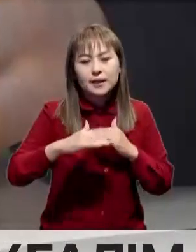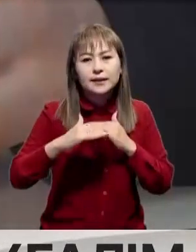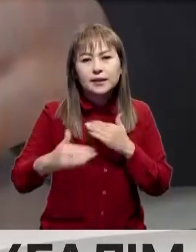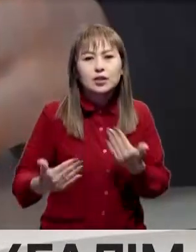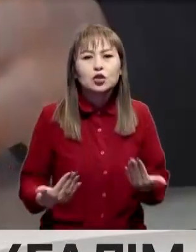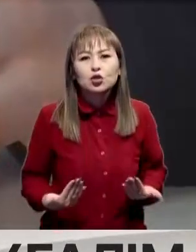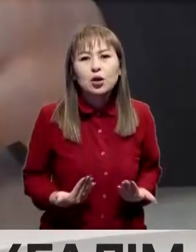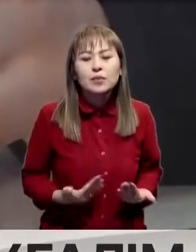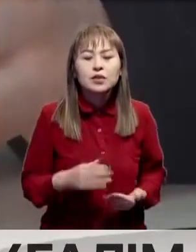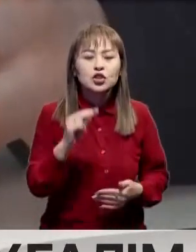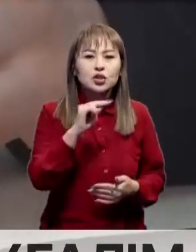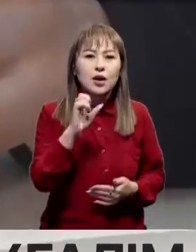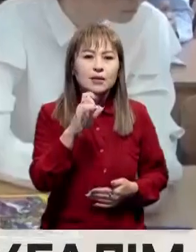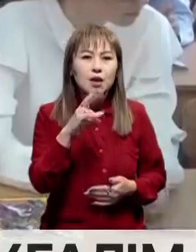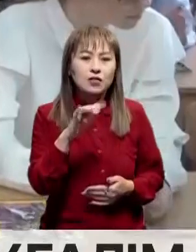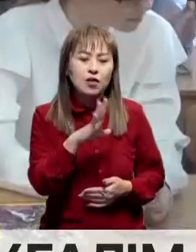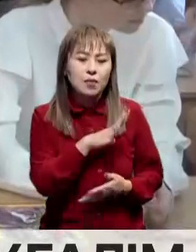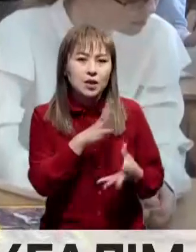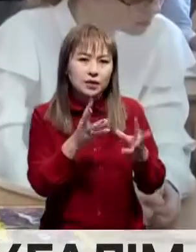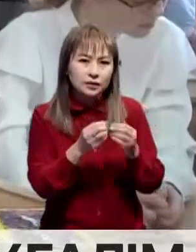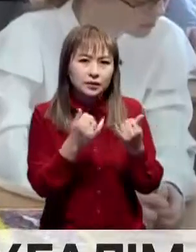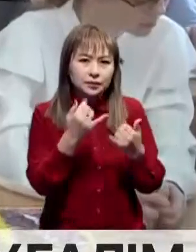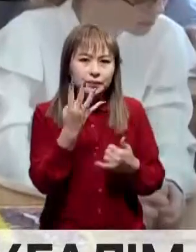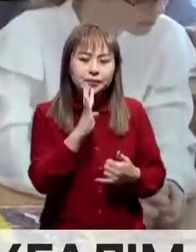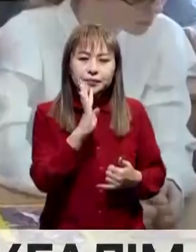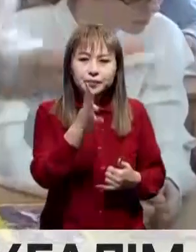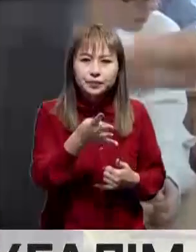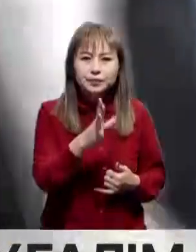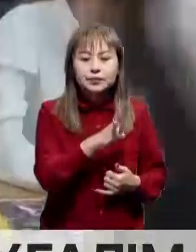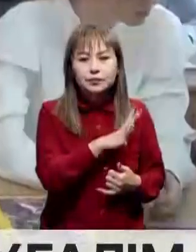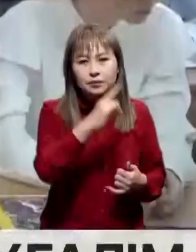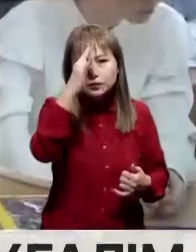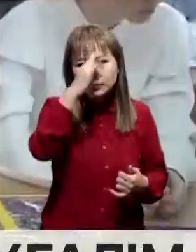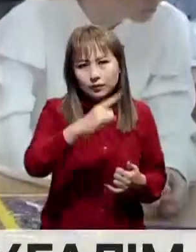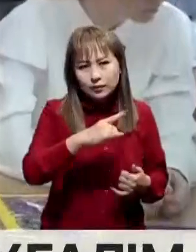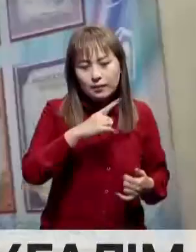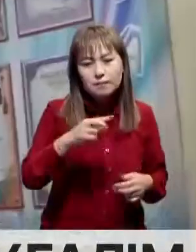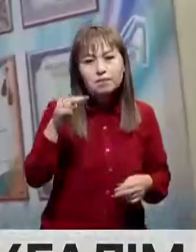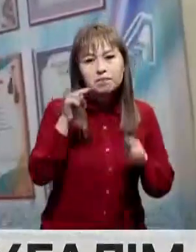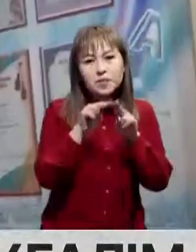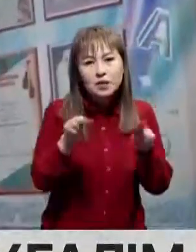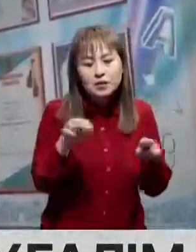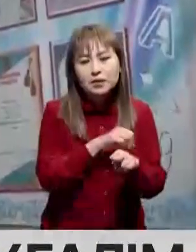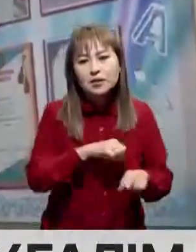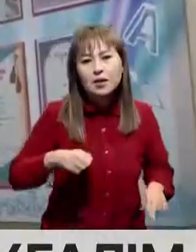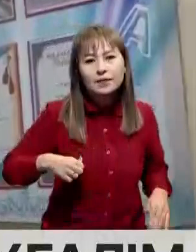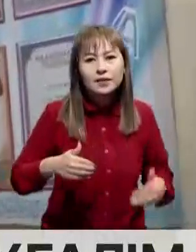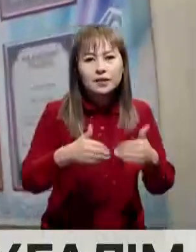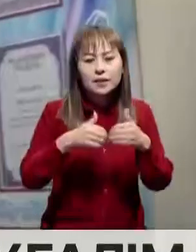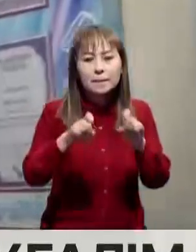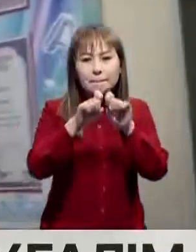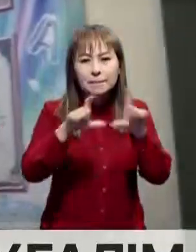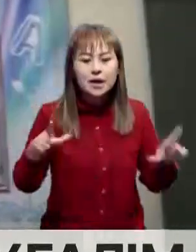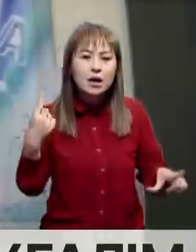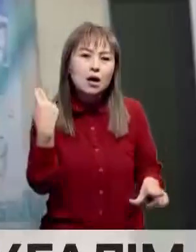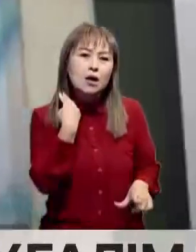Чинара Асланова Әзербайжанда туған, 4 жасында Қазақстанға көшіп келді. Қазір Петропавлдағы өзі түлеп ұшқан мектепте ағылшын